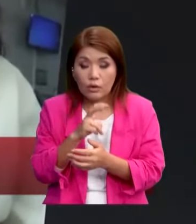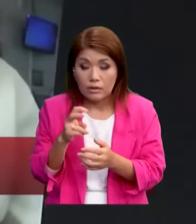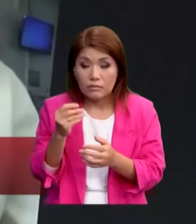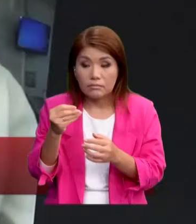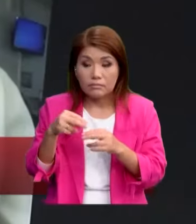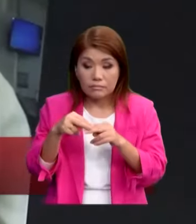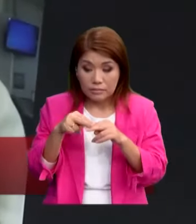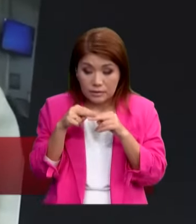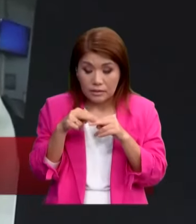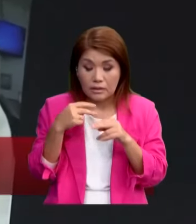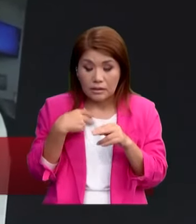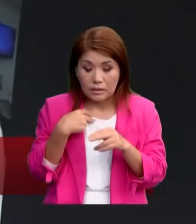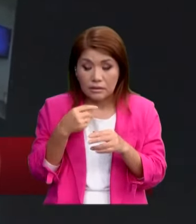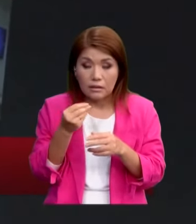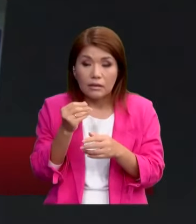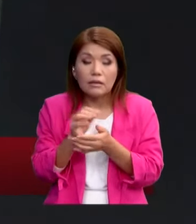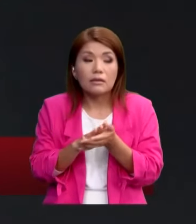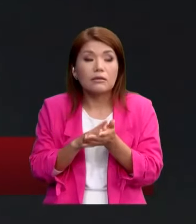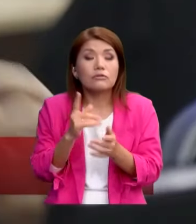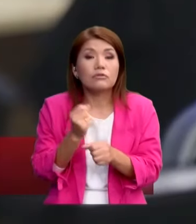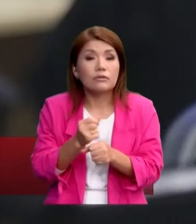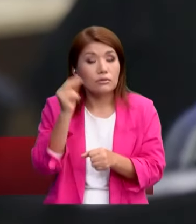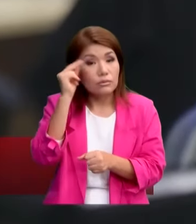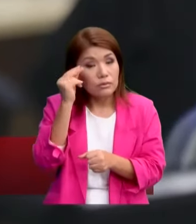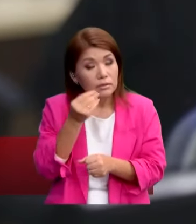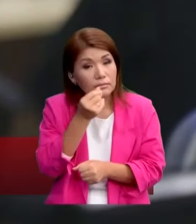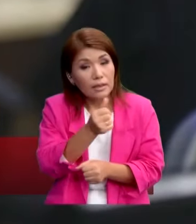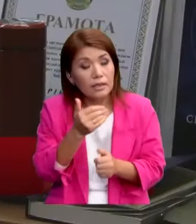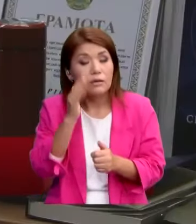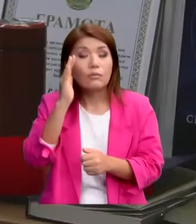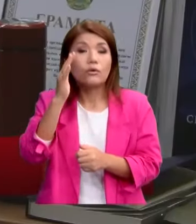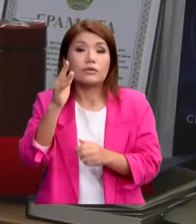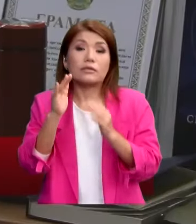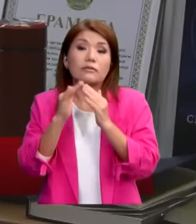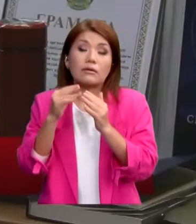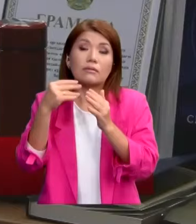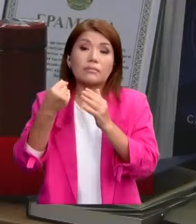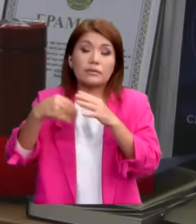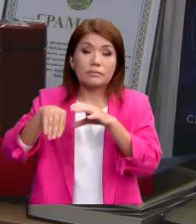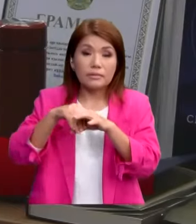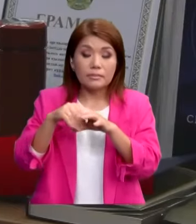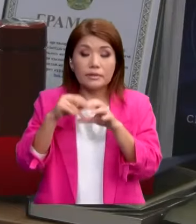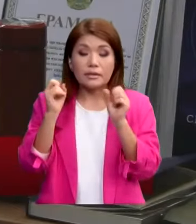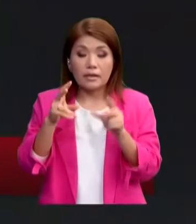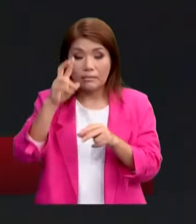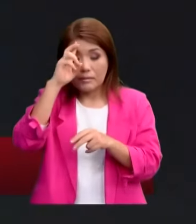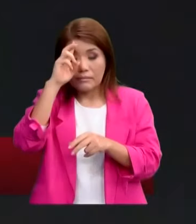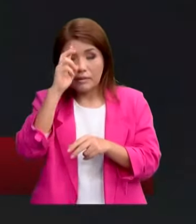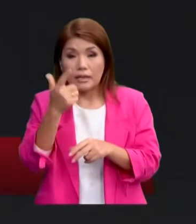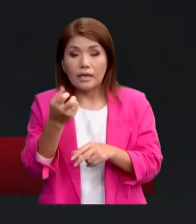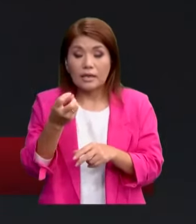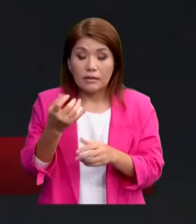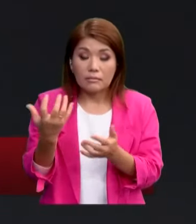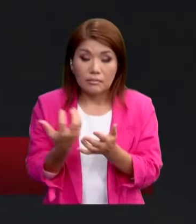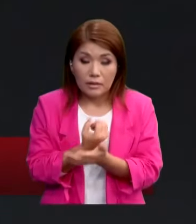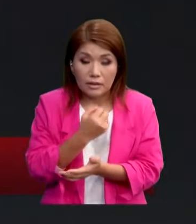екі таңдау қойылды. Бұл ақшамен оқу ақысын төлеу немесе болашақта алатын баспанамызға депозит ретінде салу. Мемлекеттік грант иегері